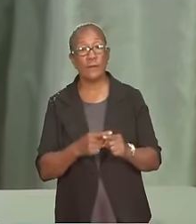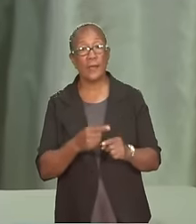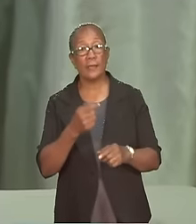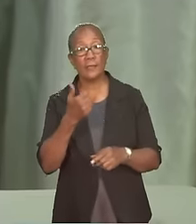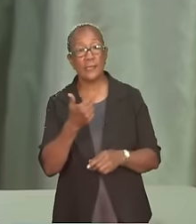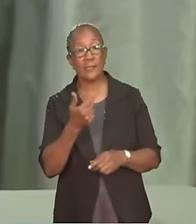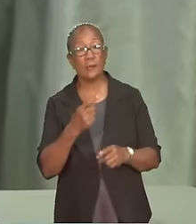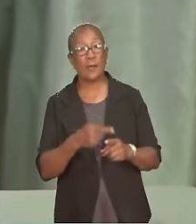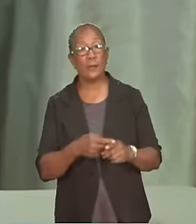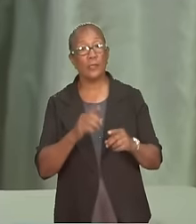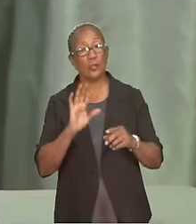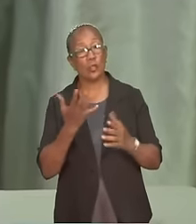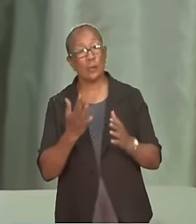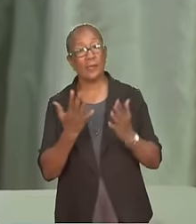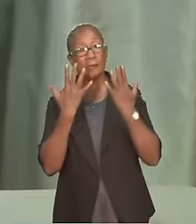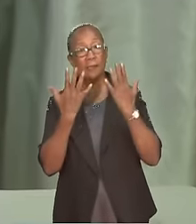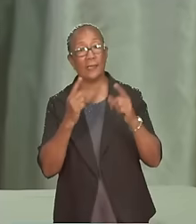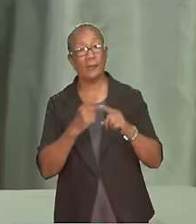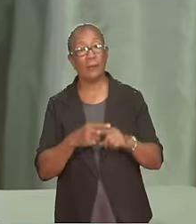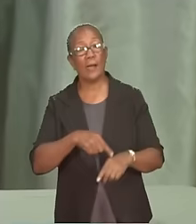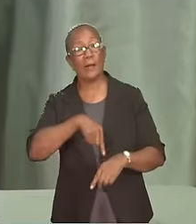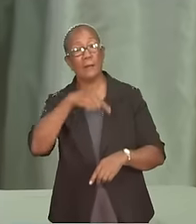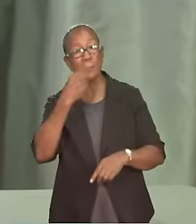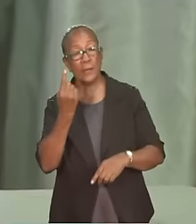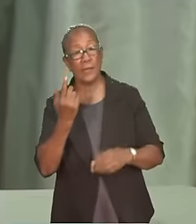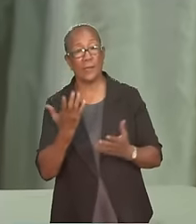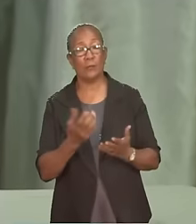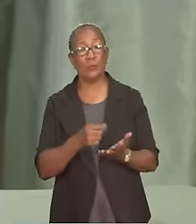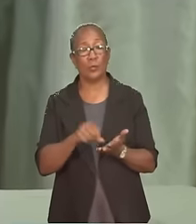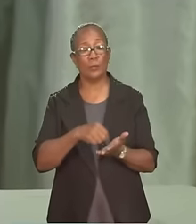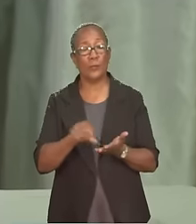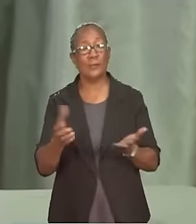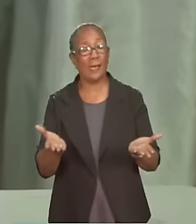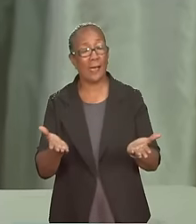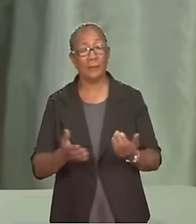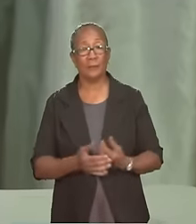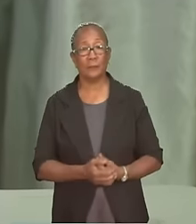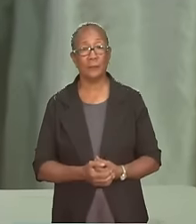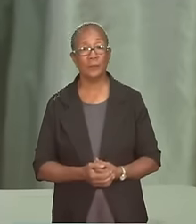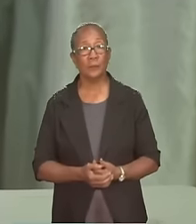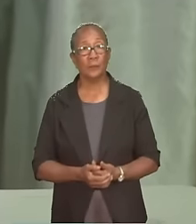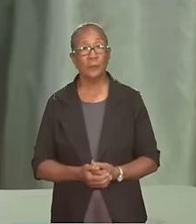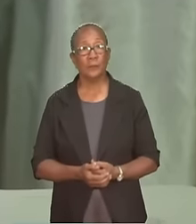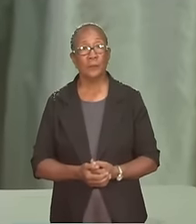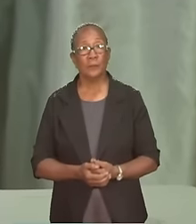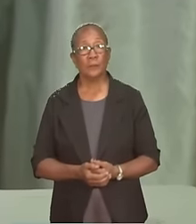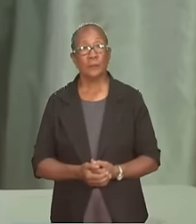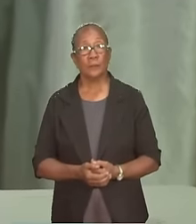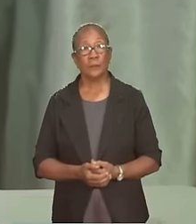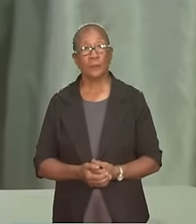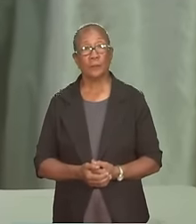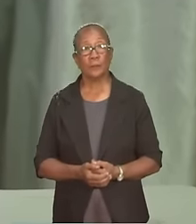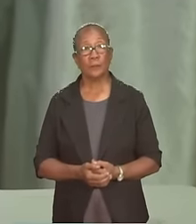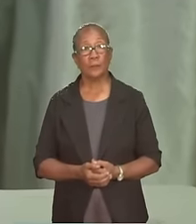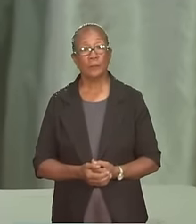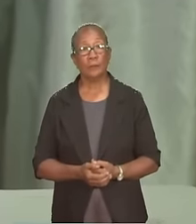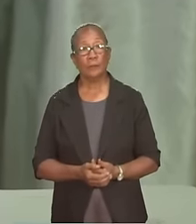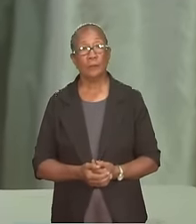5 maal meer, 6 maal meer, sommige 10 maal meer dan de president van het land. Dat kan ik wel zeggen. Okay.